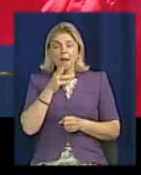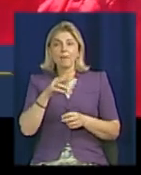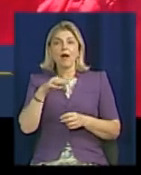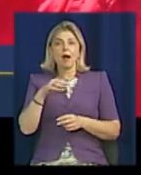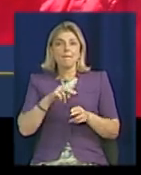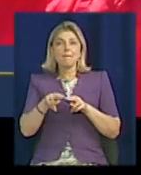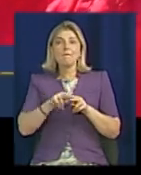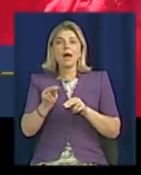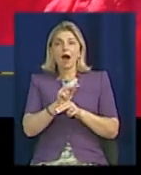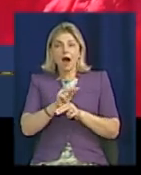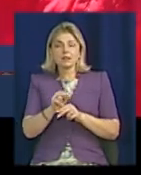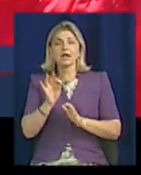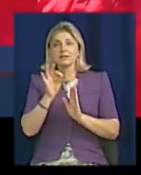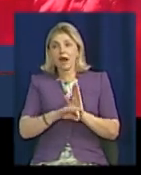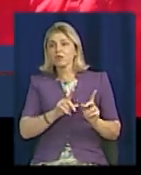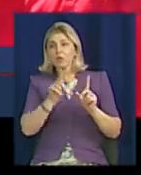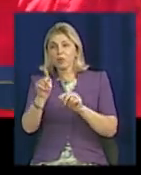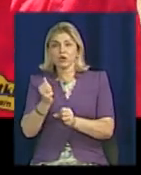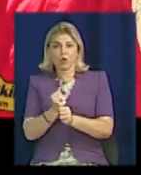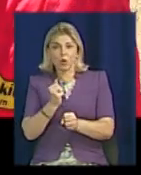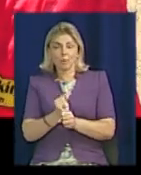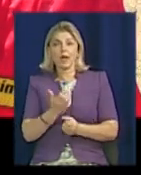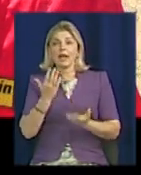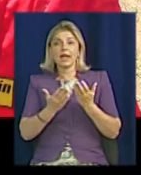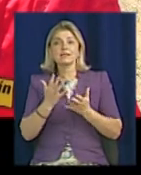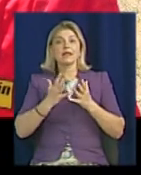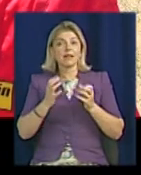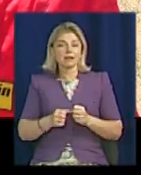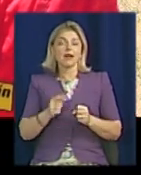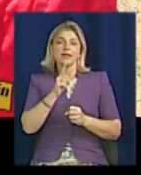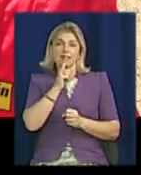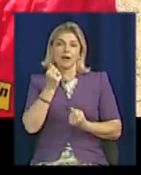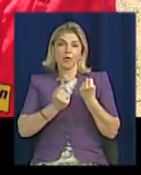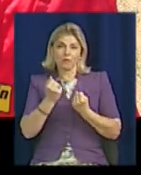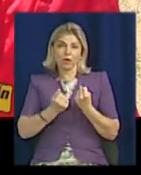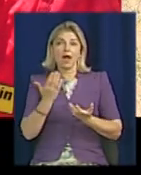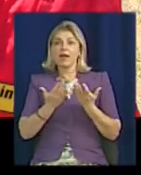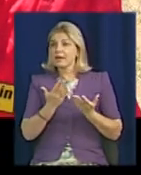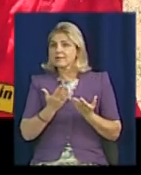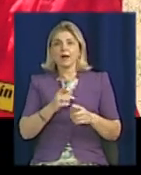відразу побігли робити. Їдемо, якщо набридне, то тихо їдемо, якщо ні, так валимо добре.